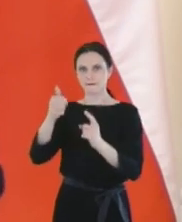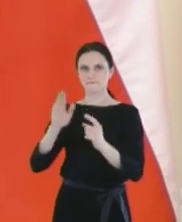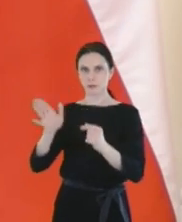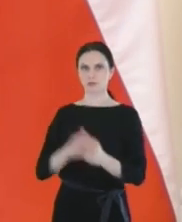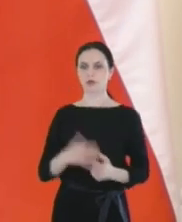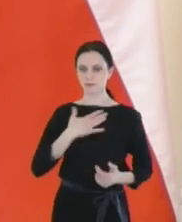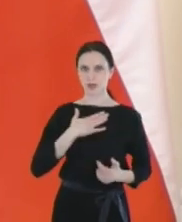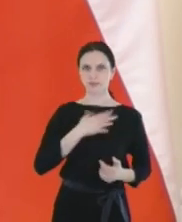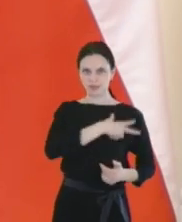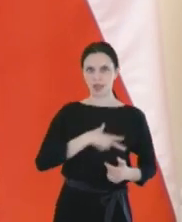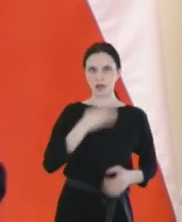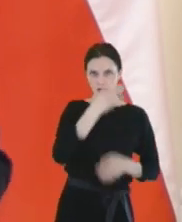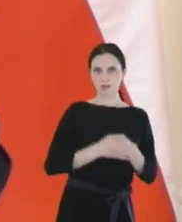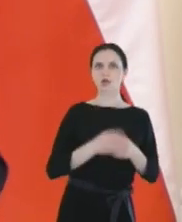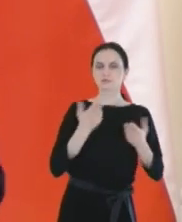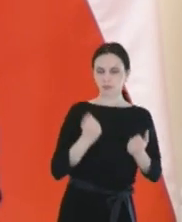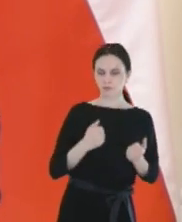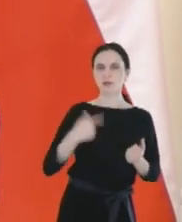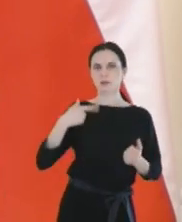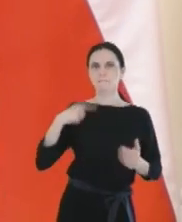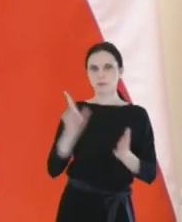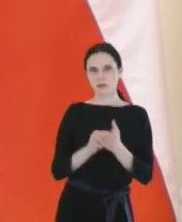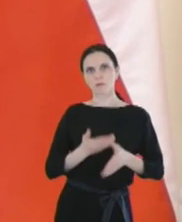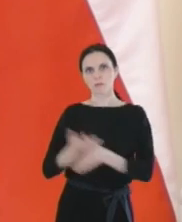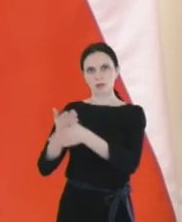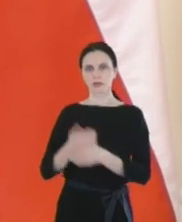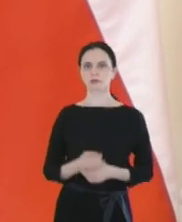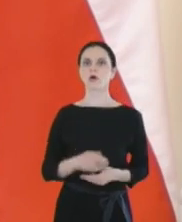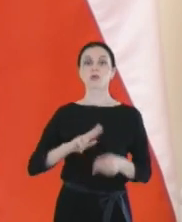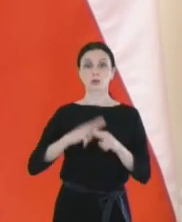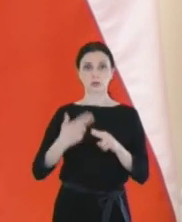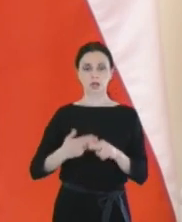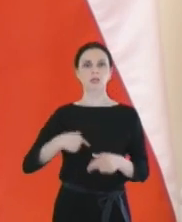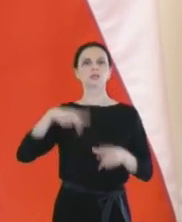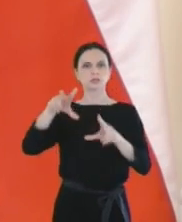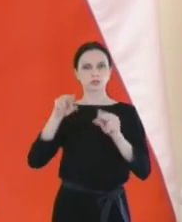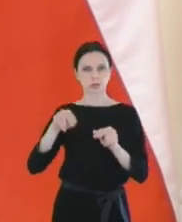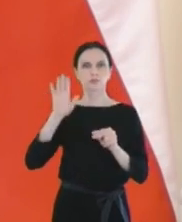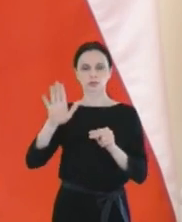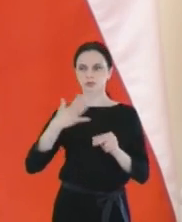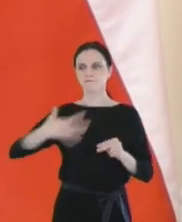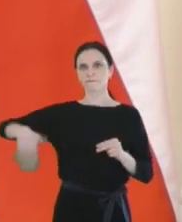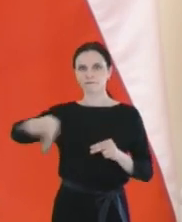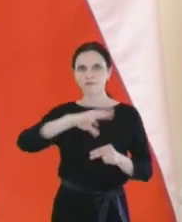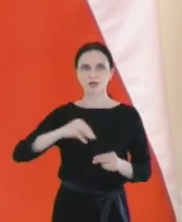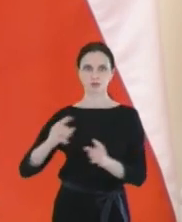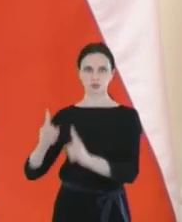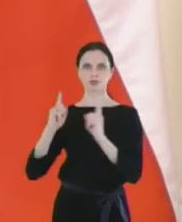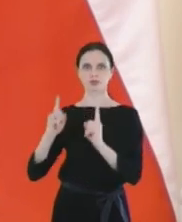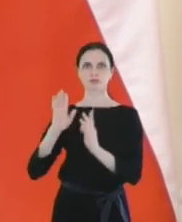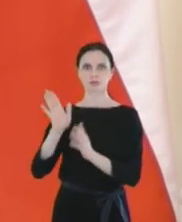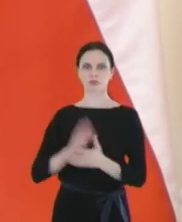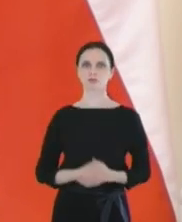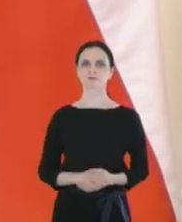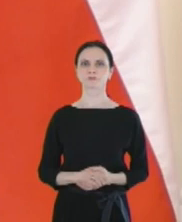savo atsakomybės dalį. Žinome, kad tai padės užtikrinti mūsų visų saugumą, tačiau taip pat noriu pabrėžti ir tai,